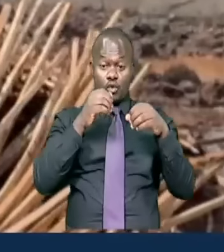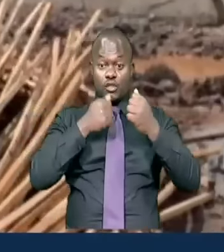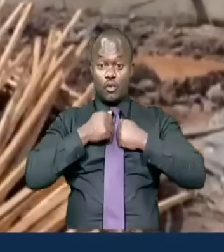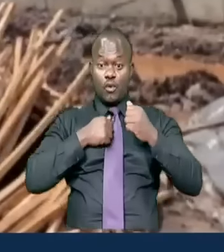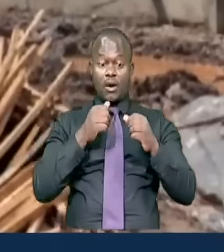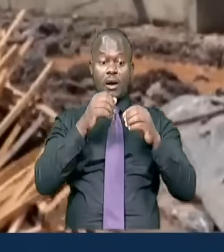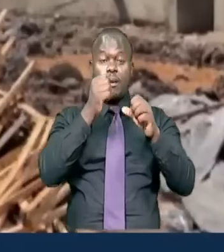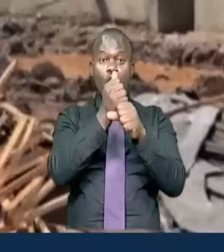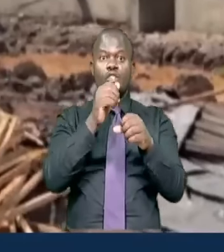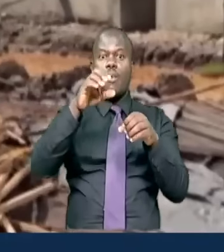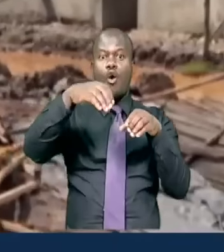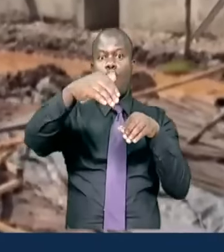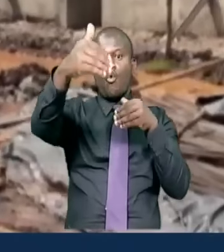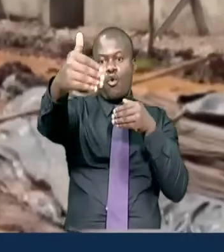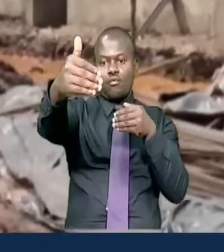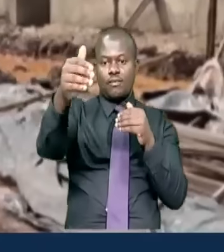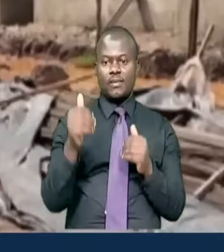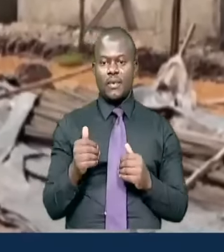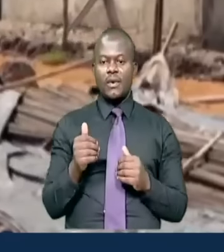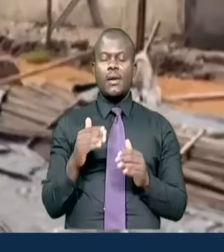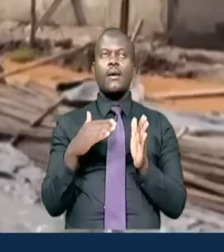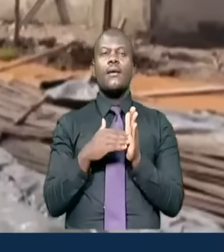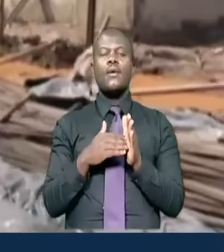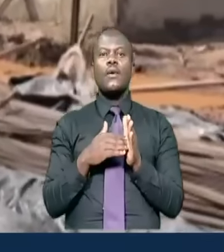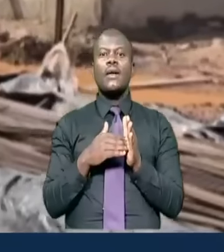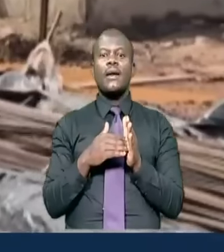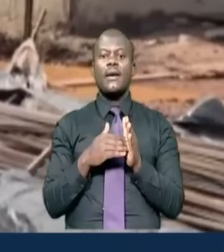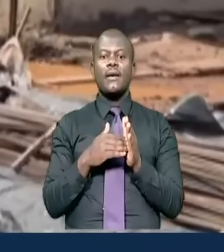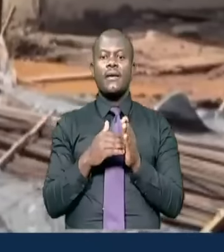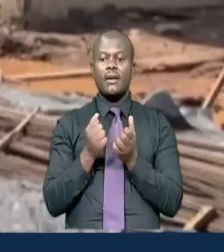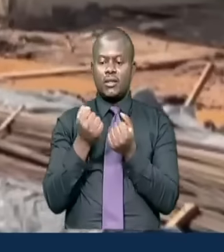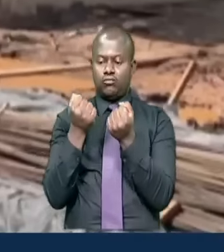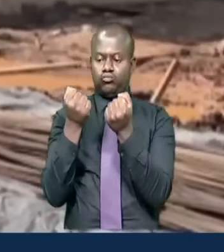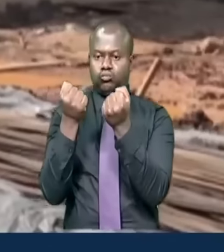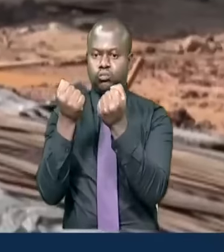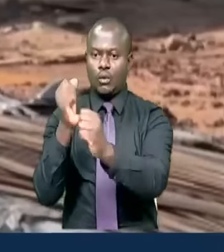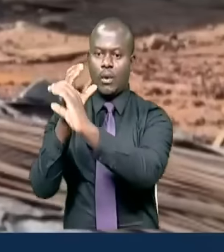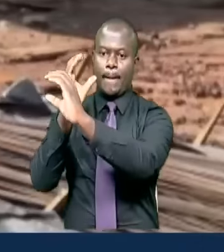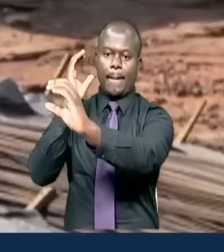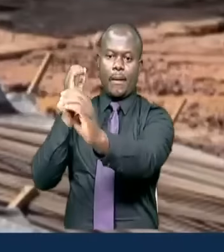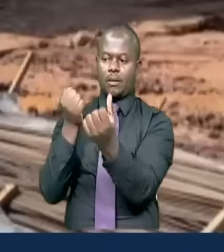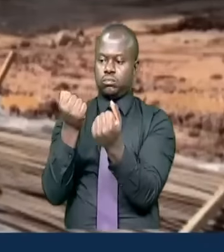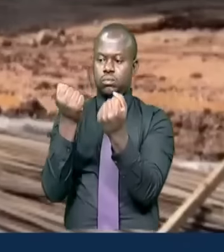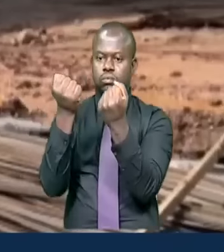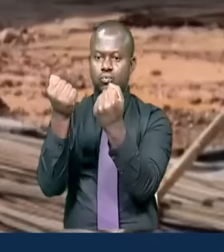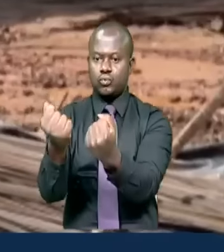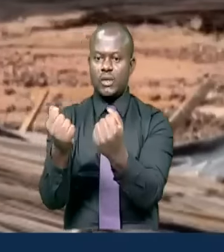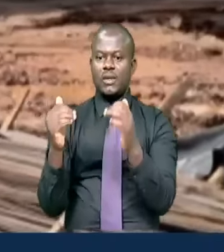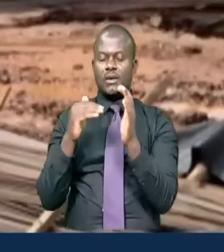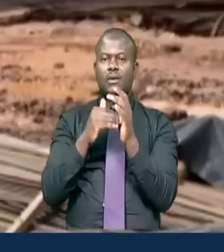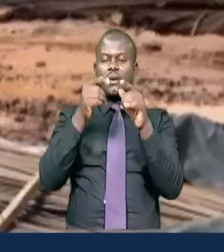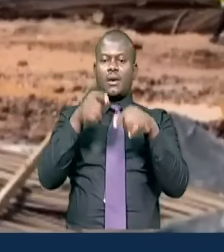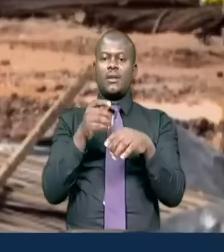Rwanda. Hakongeraho hakazaho truck parking araho amakamyo azaza parika, hakongera